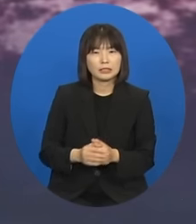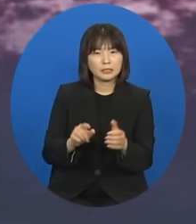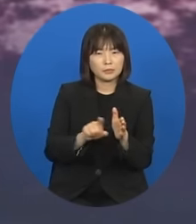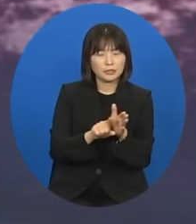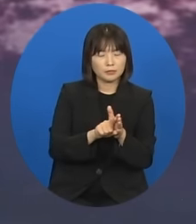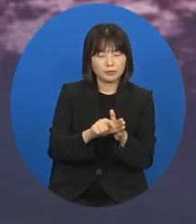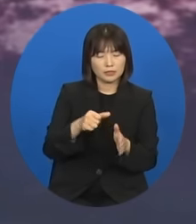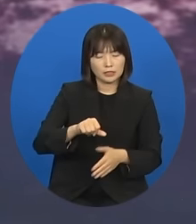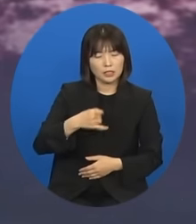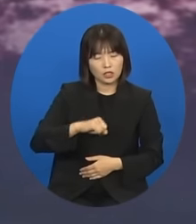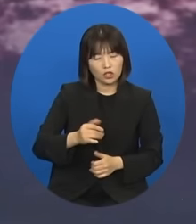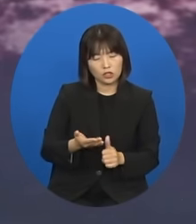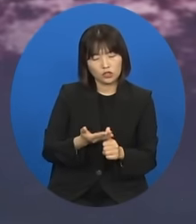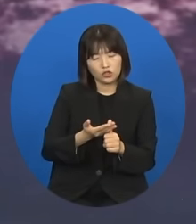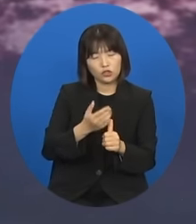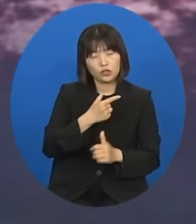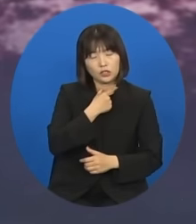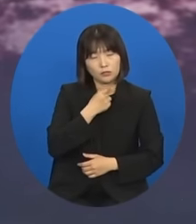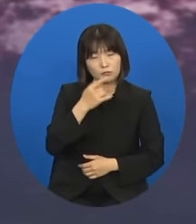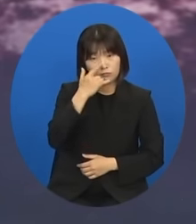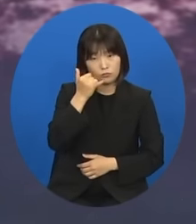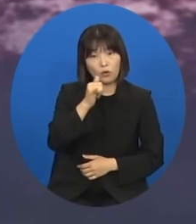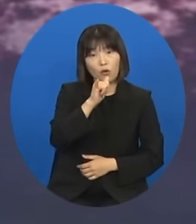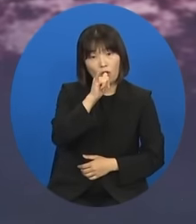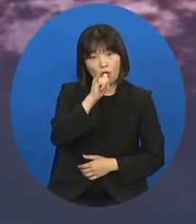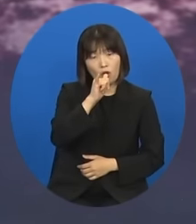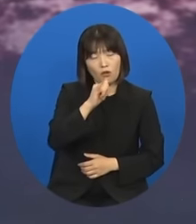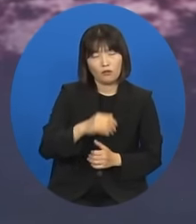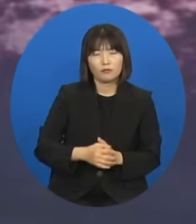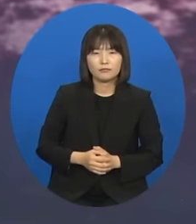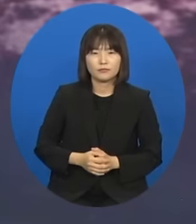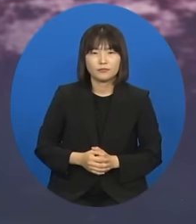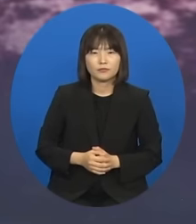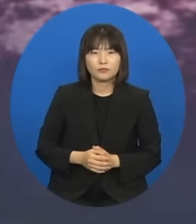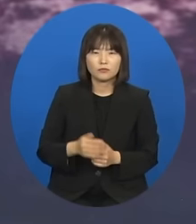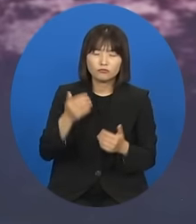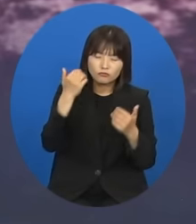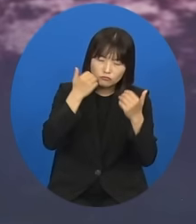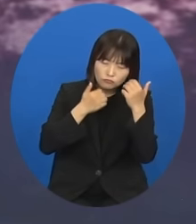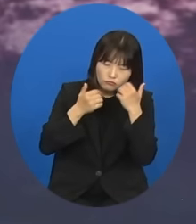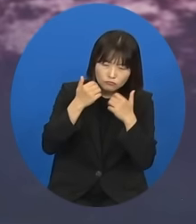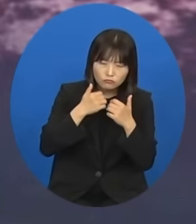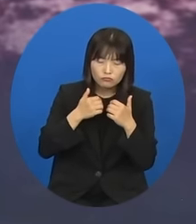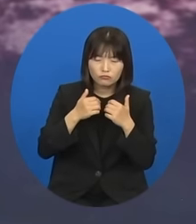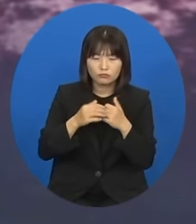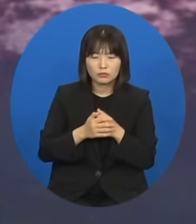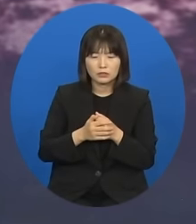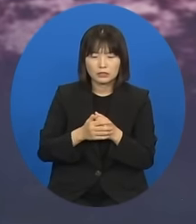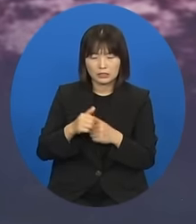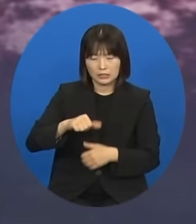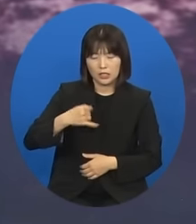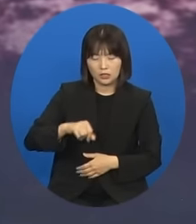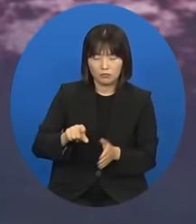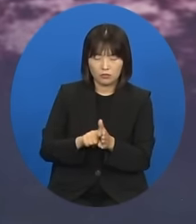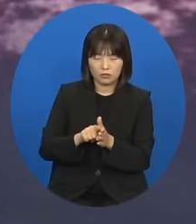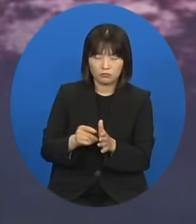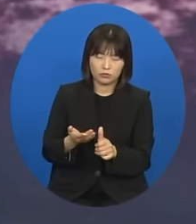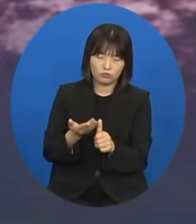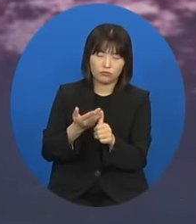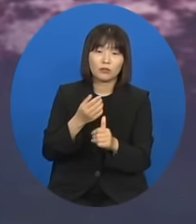자녀로 키고 싶은 부모님들이 분명히 계을 거예요 어느 누가 자녀를 믿음으로 기우고 싶지 않겠습니까